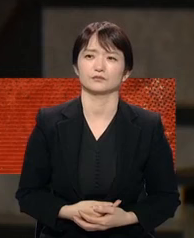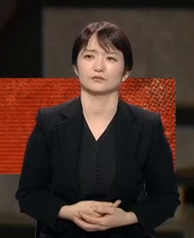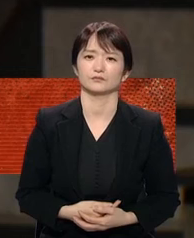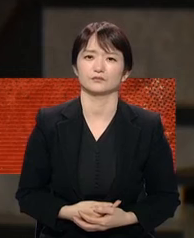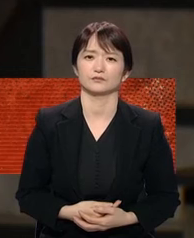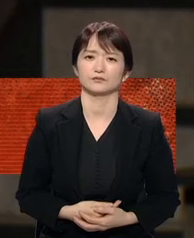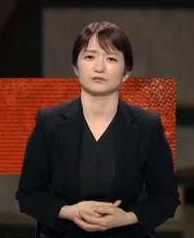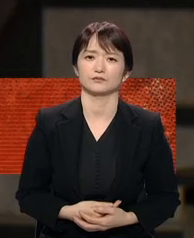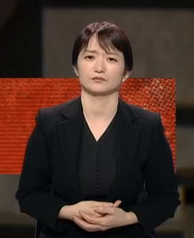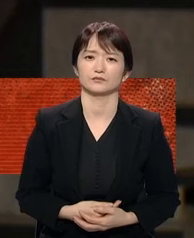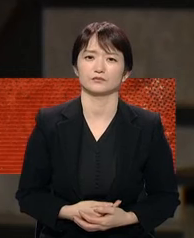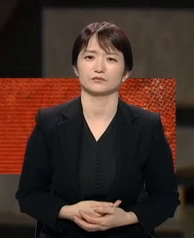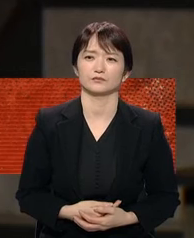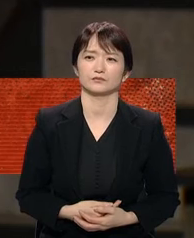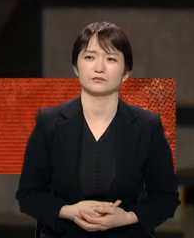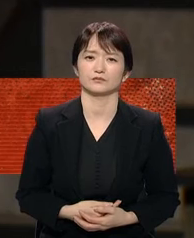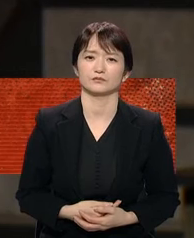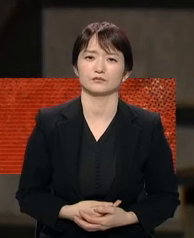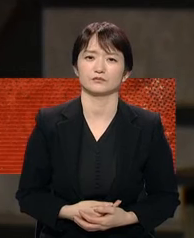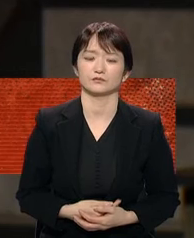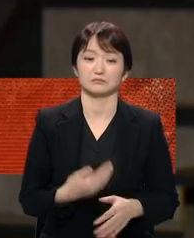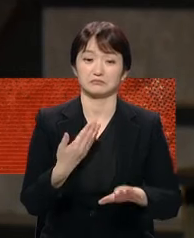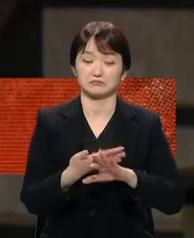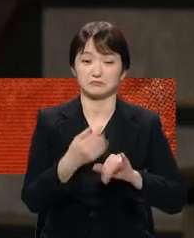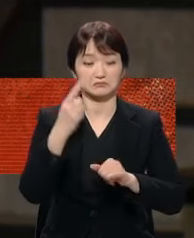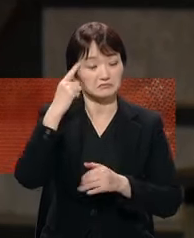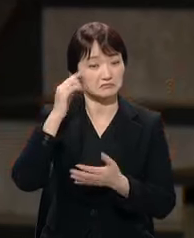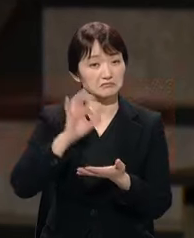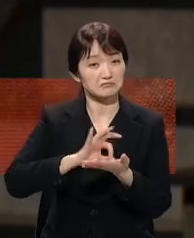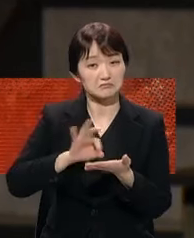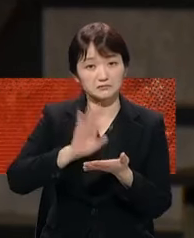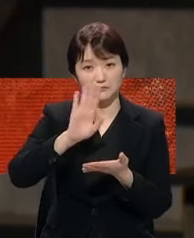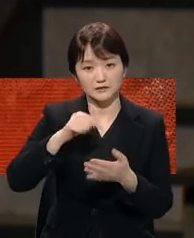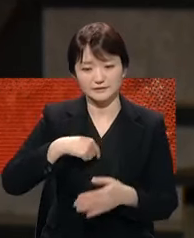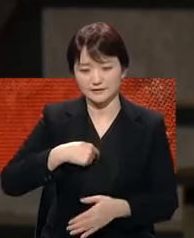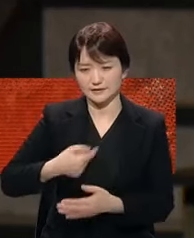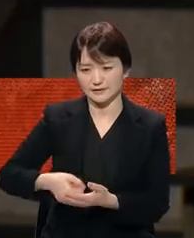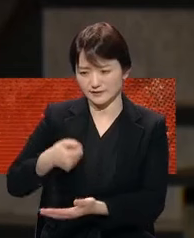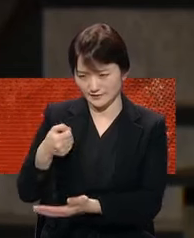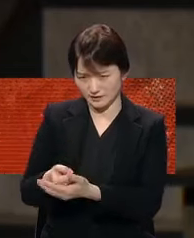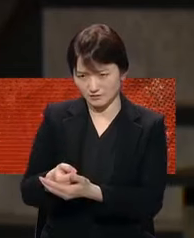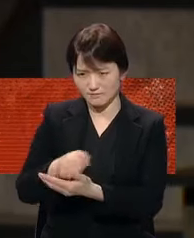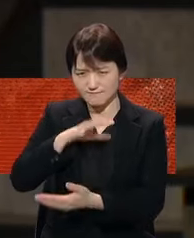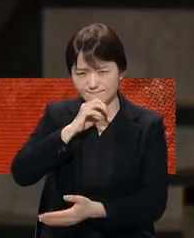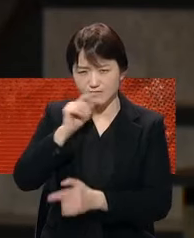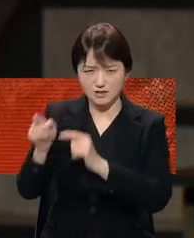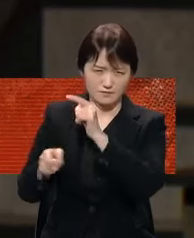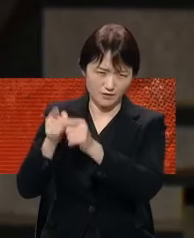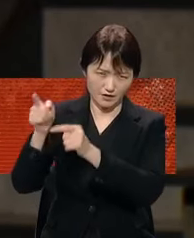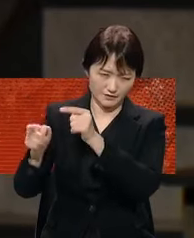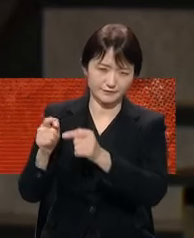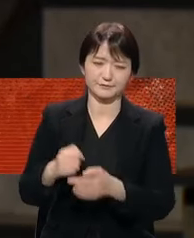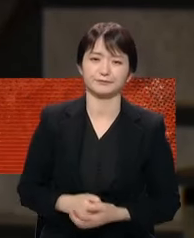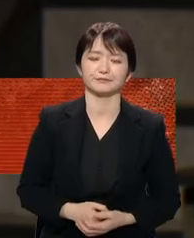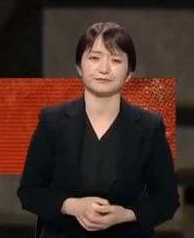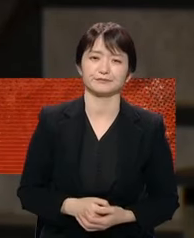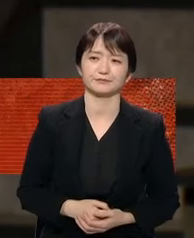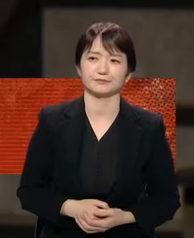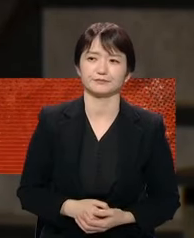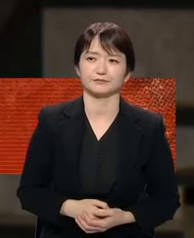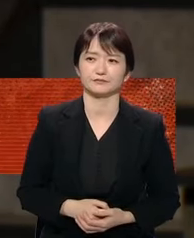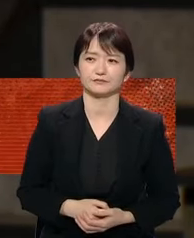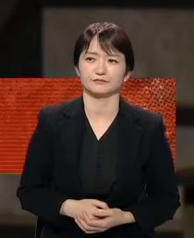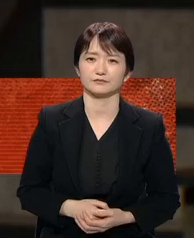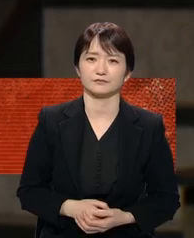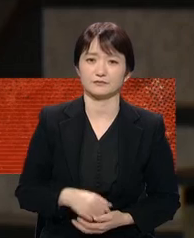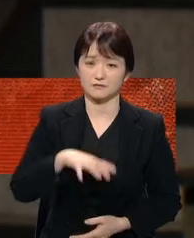그 남들은 별로 신경을 쓰지 않는 그 부분에 대해서 자기는 용기를 가지고 이 민원까지 제기를 했습니다. 그런데 이